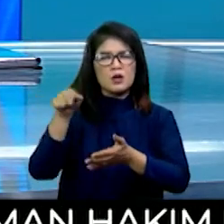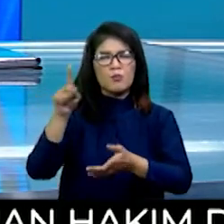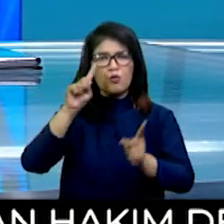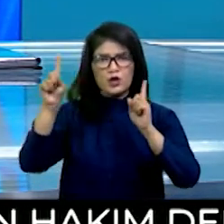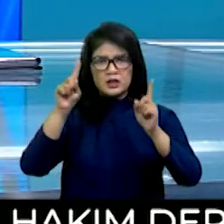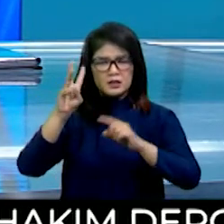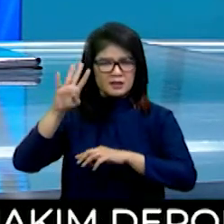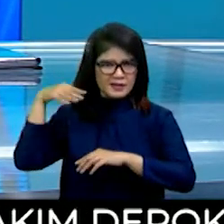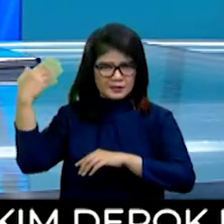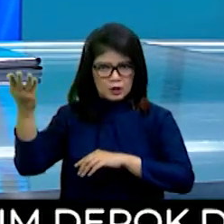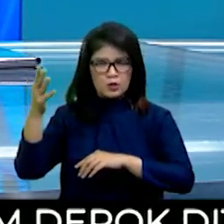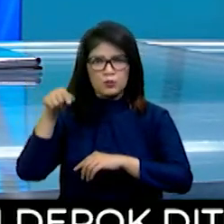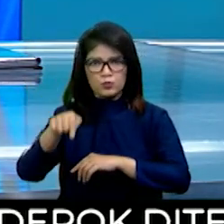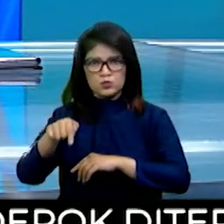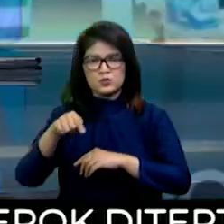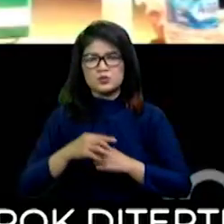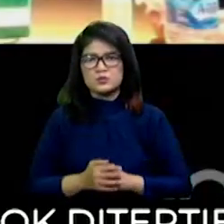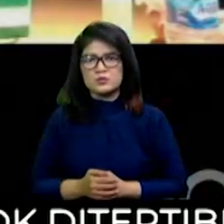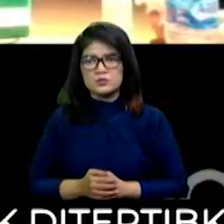selama 3 tahun.